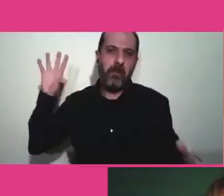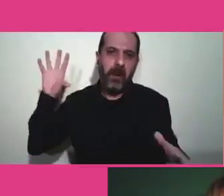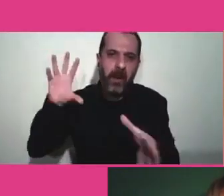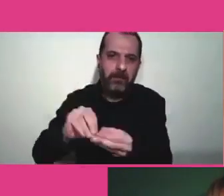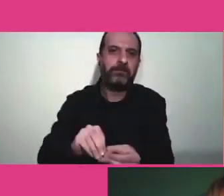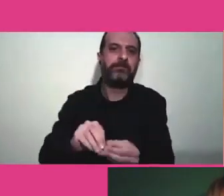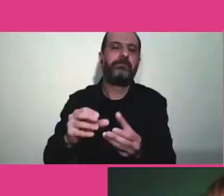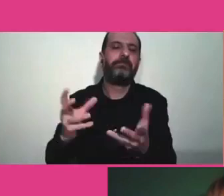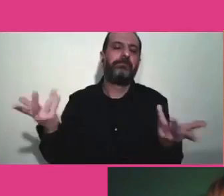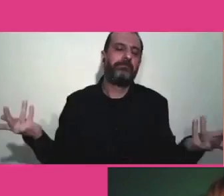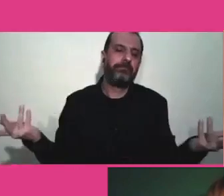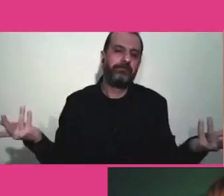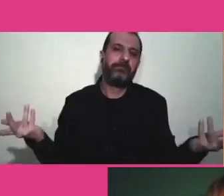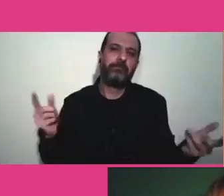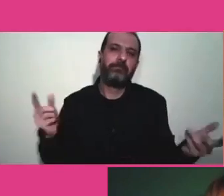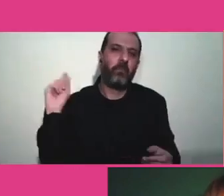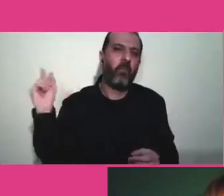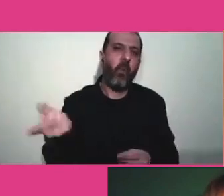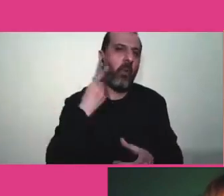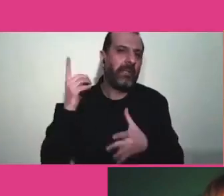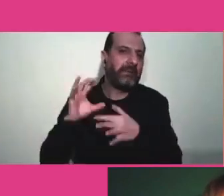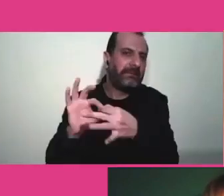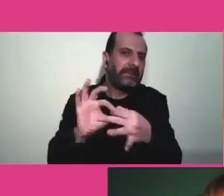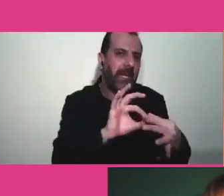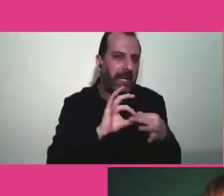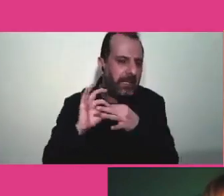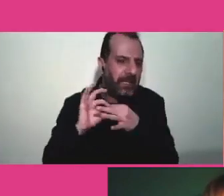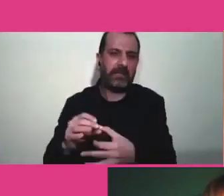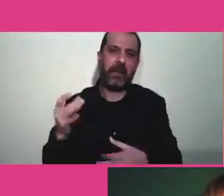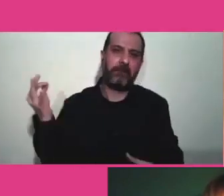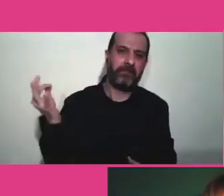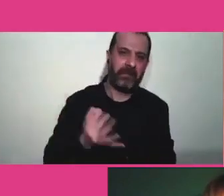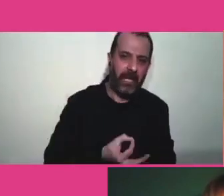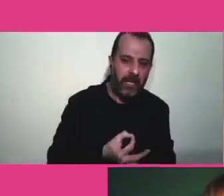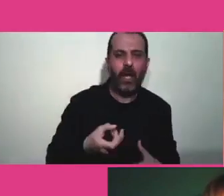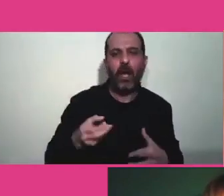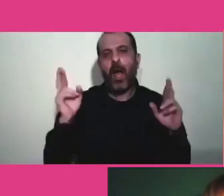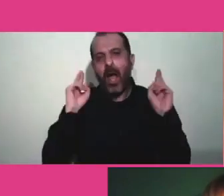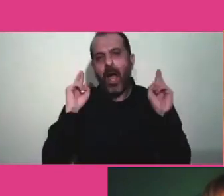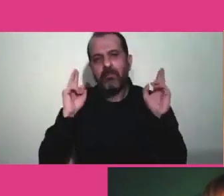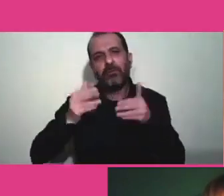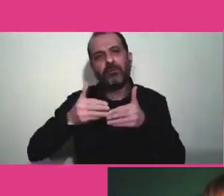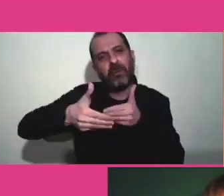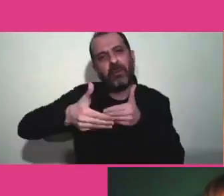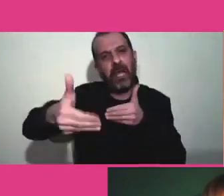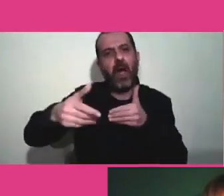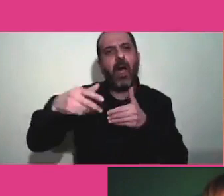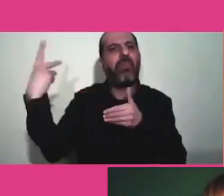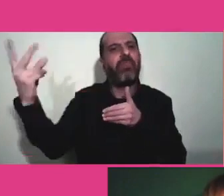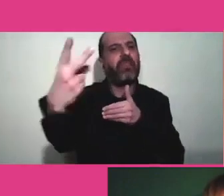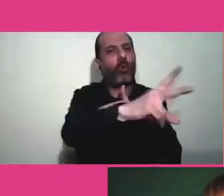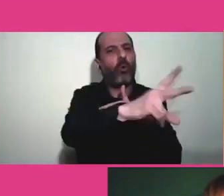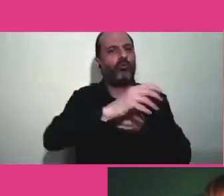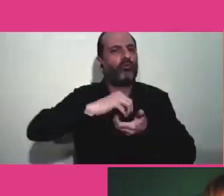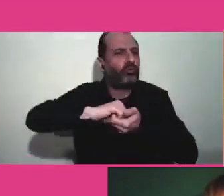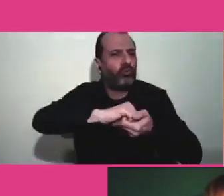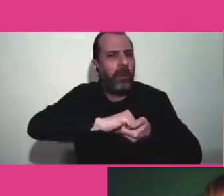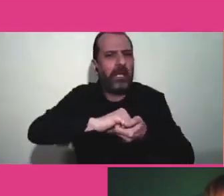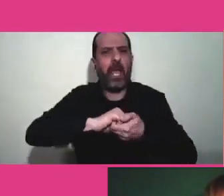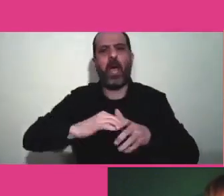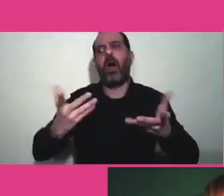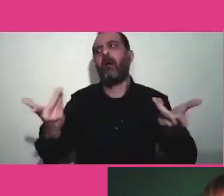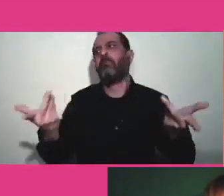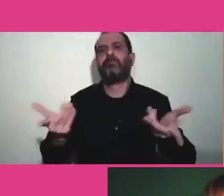συνεργασία. Ελπίζουμε να συνεχιστεί όλο αυτό και μέσα στους οργανισμούς, να χρησιμοποιήσετε όλο αυτό